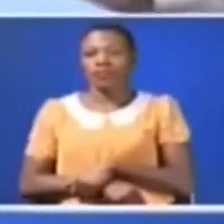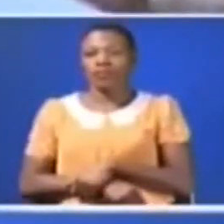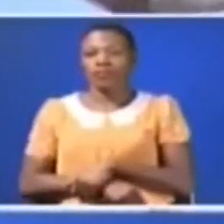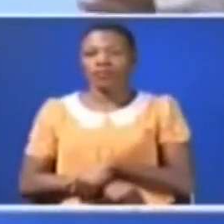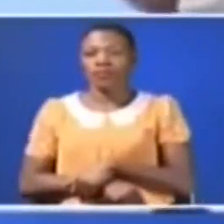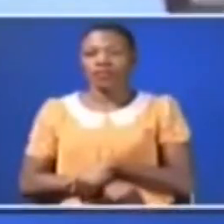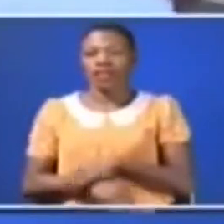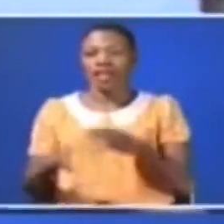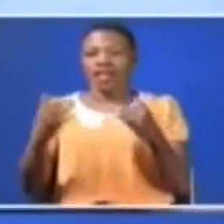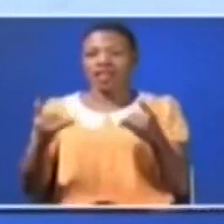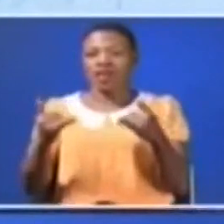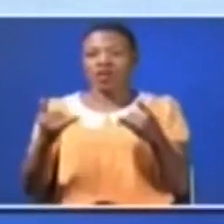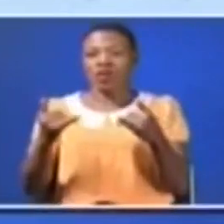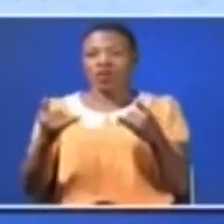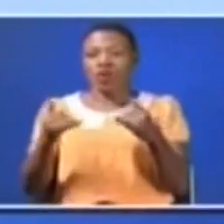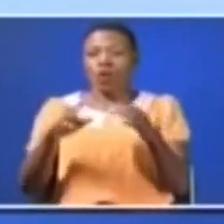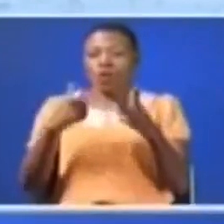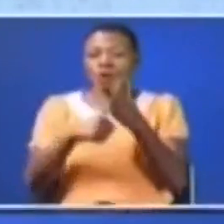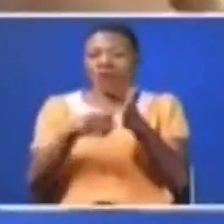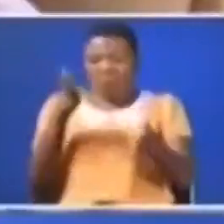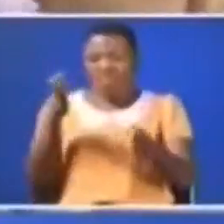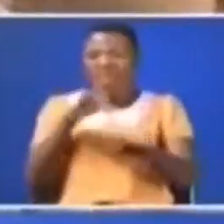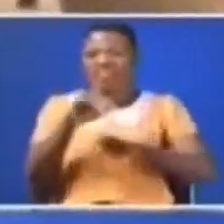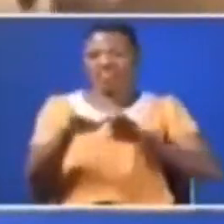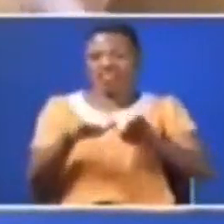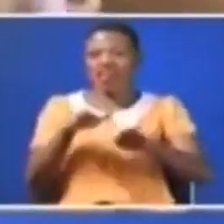Uvundo umetanda katika kaunti ya Kirinyaga.